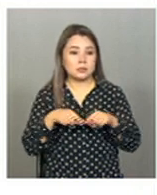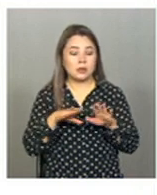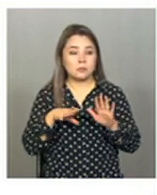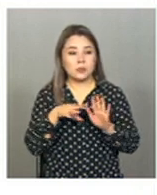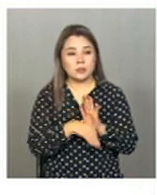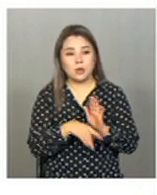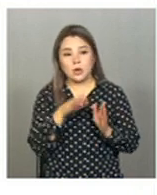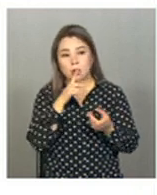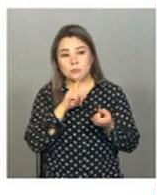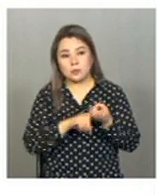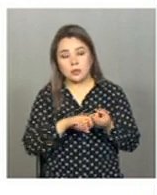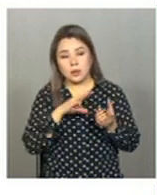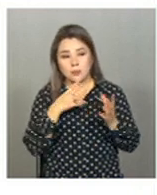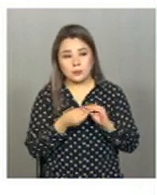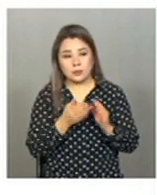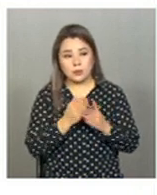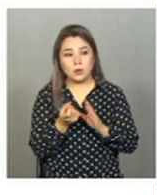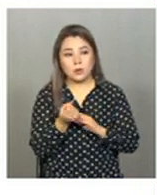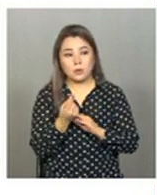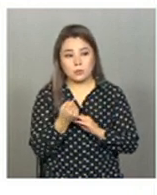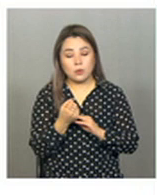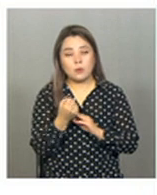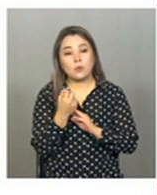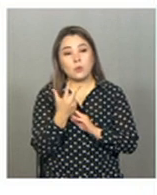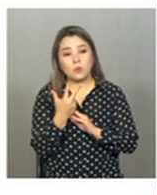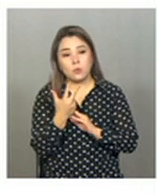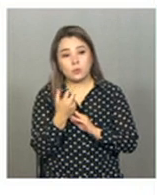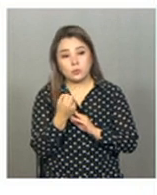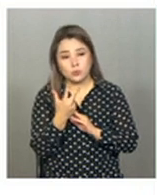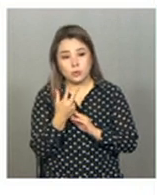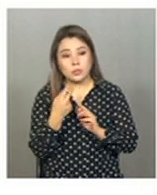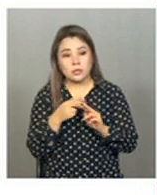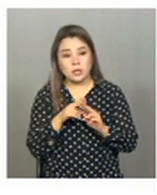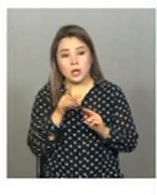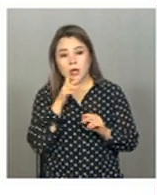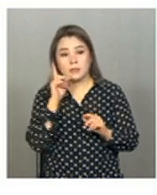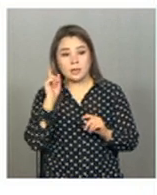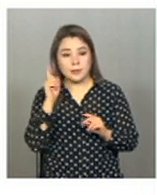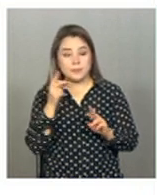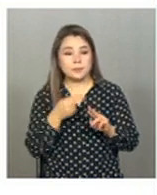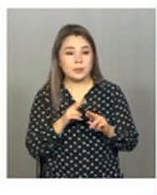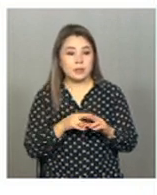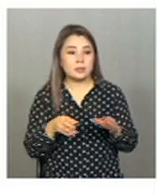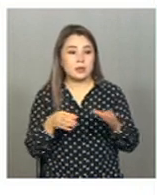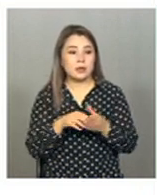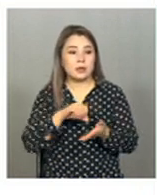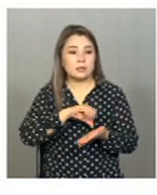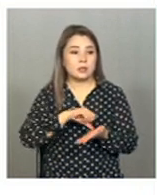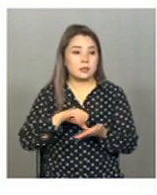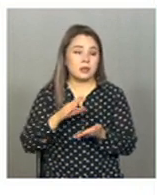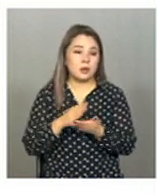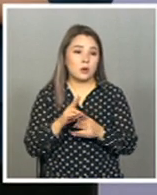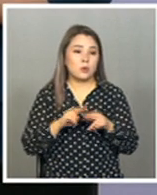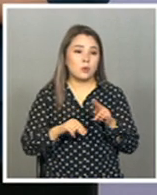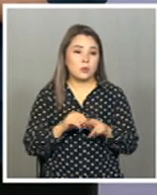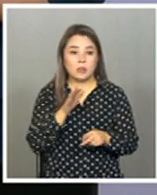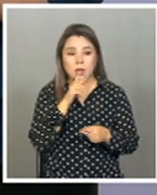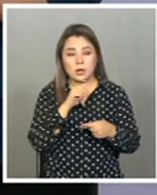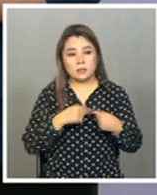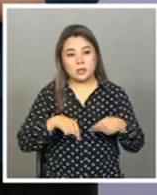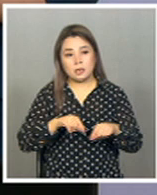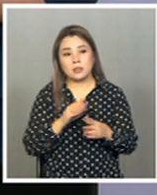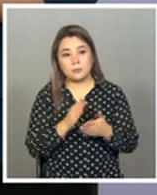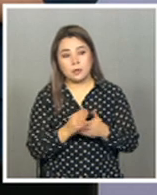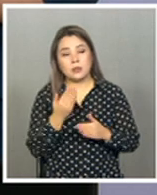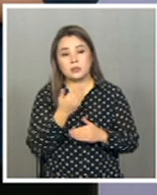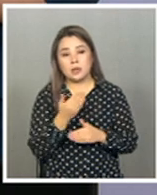кезең. 11-13 ғасыр бұл кезеңде дербес қыпшақ хандығының құрылған кезеңі.